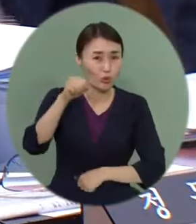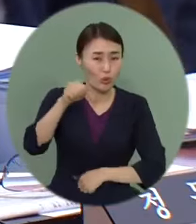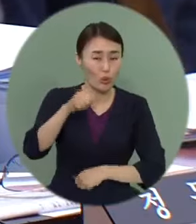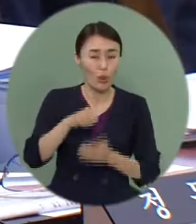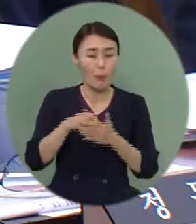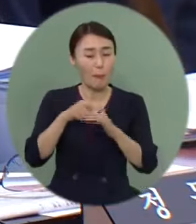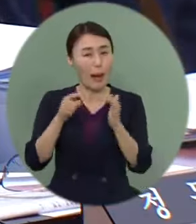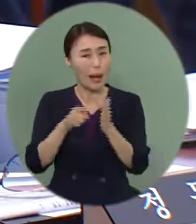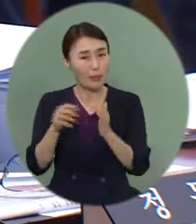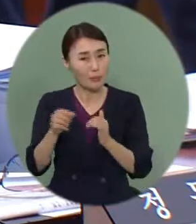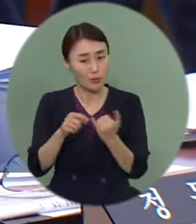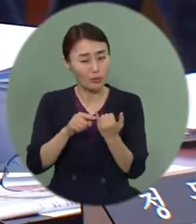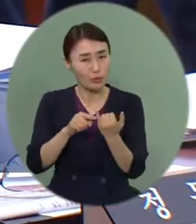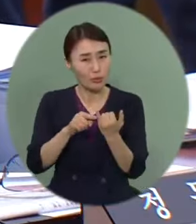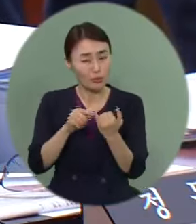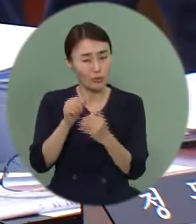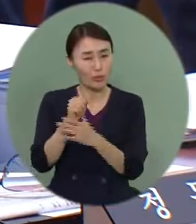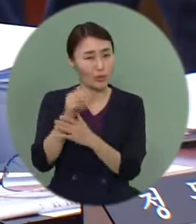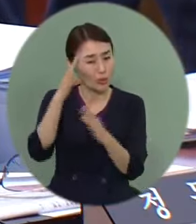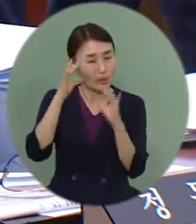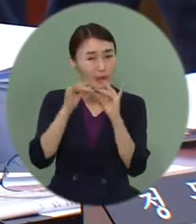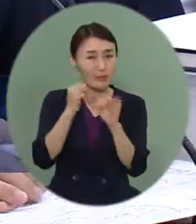마음속으로 긍정합니까?